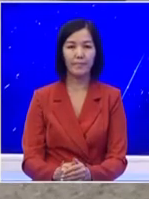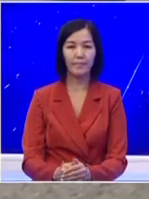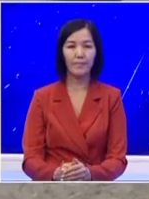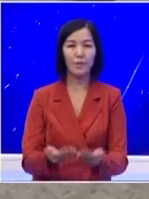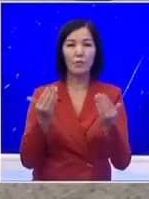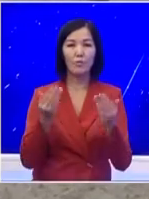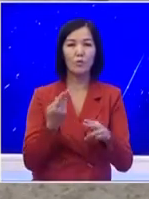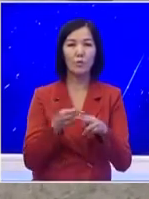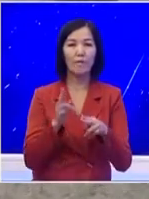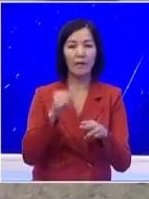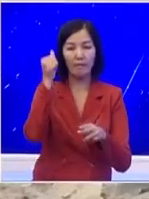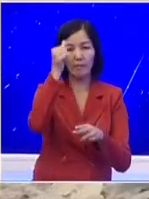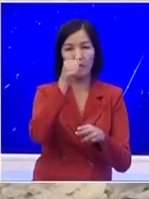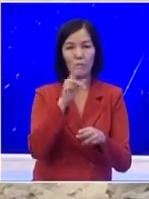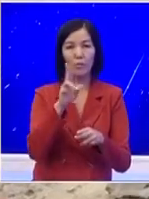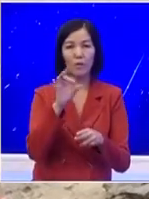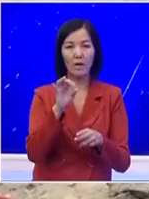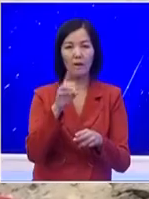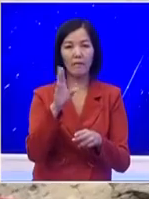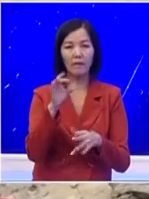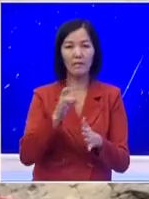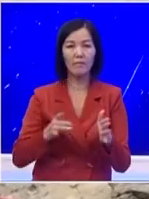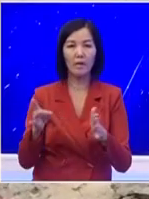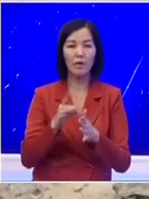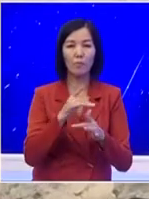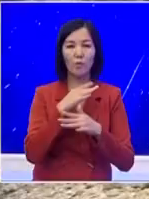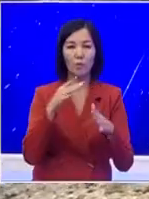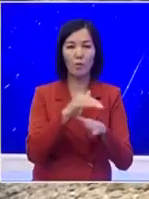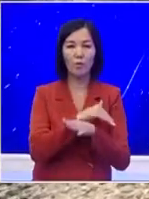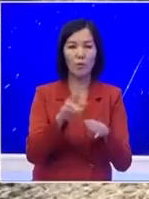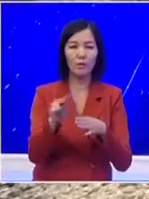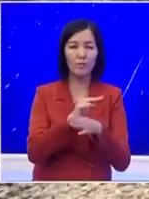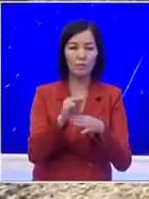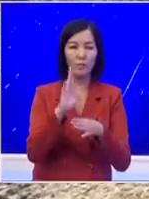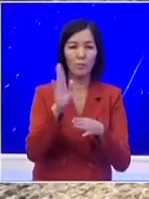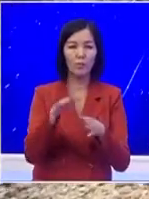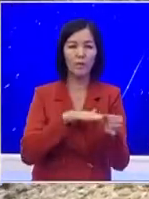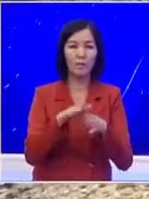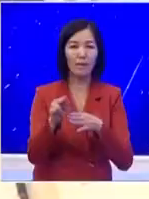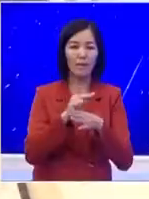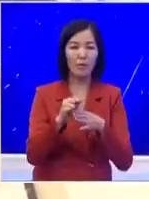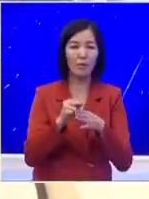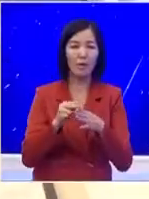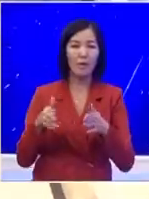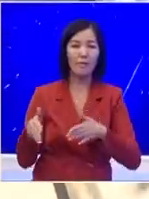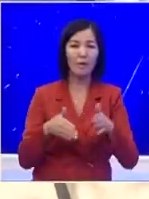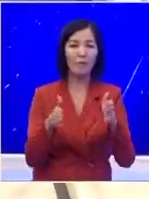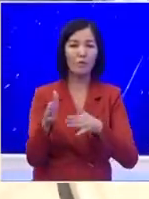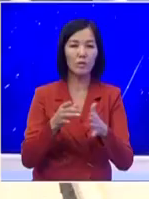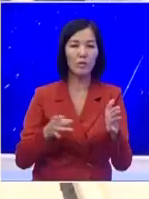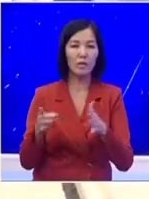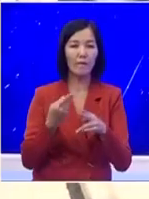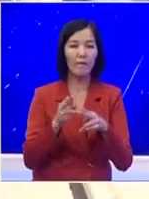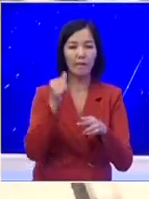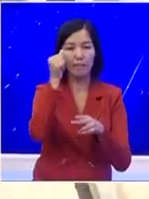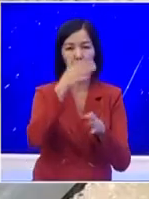Уже в этом году в Каратальском районе будет обновлен ряд улиц и дорог. Только на текущий капитальный ремонт дорожной сети этого региона в нынешнем